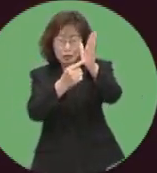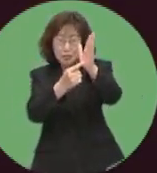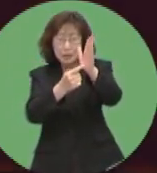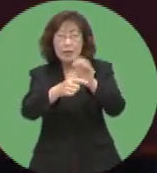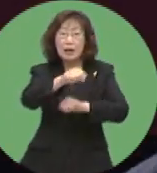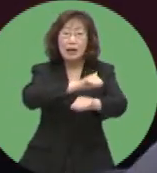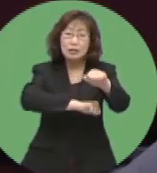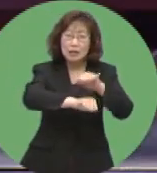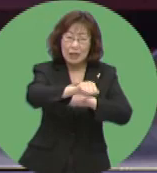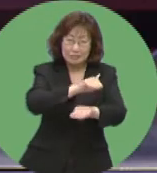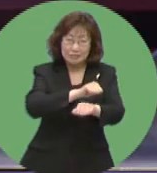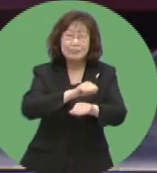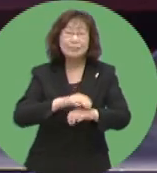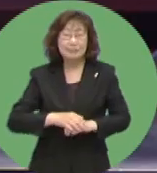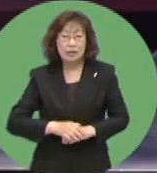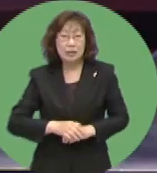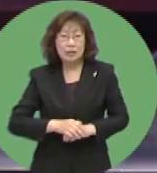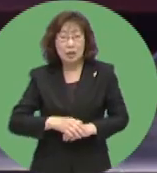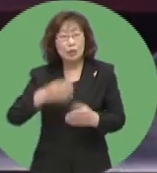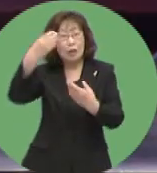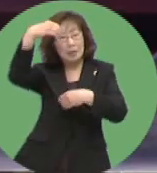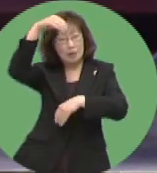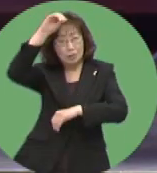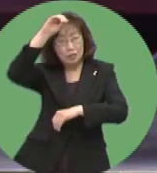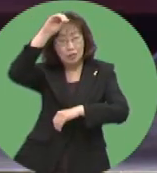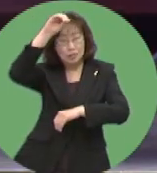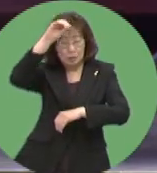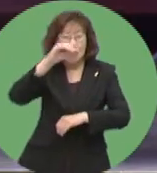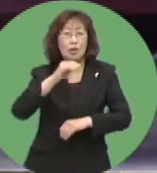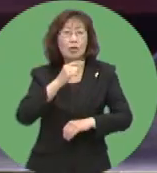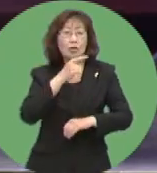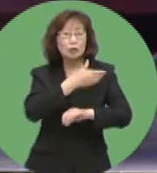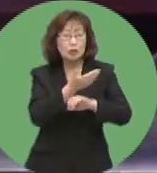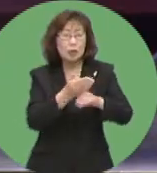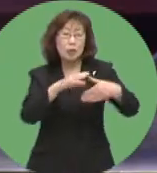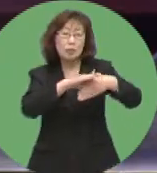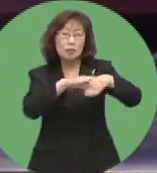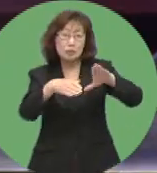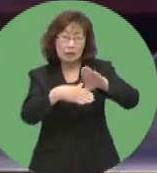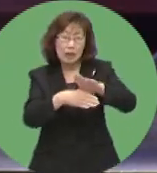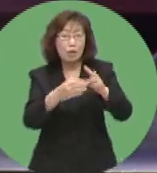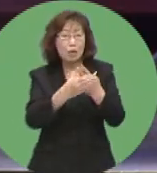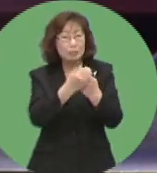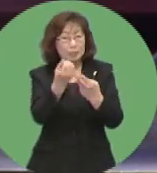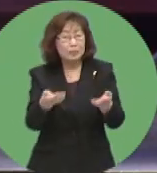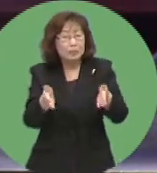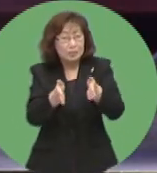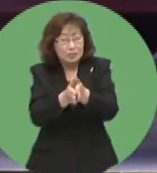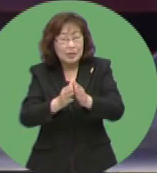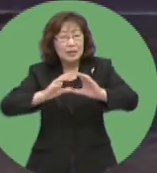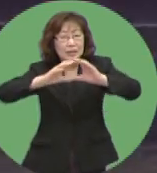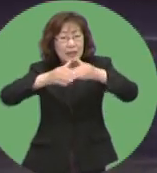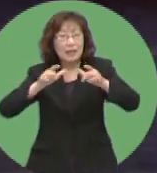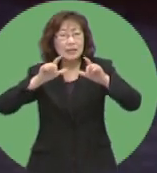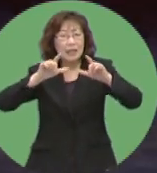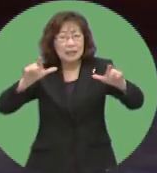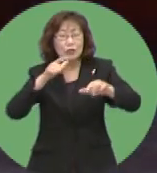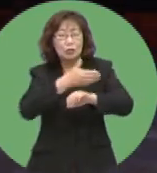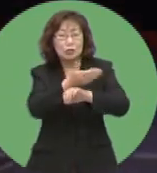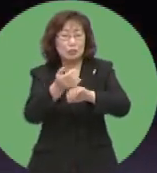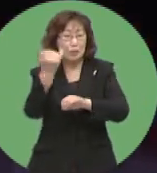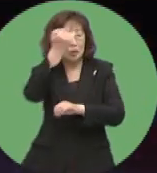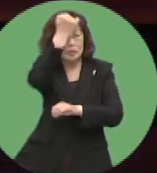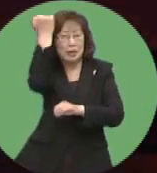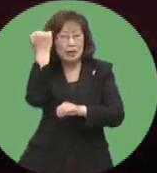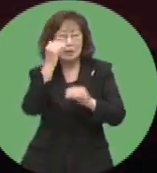活躍するとともにフラメンコとの融合による新たな阿波文化の魅力を世界に発信し徳島のイメージアップに貢献しまし